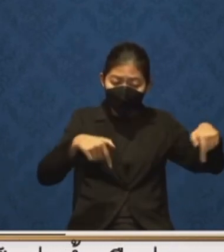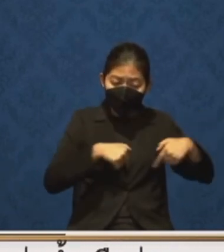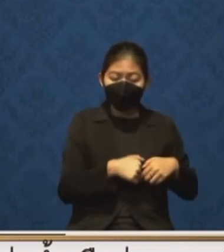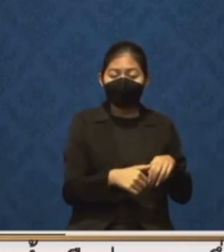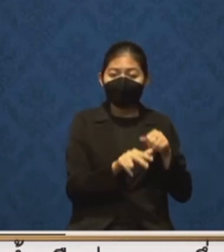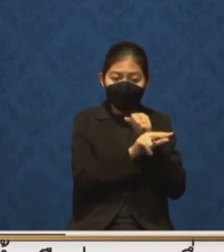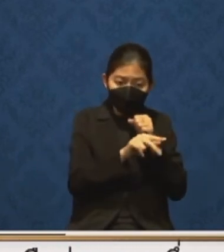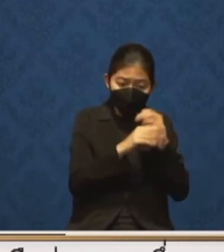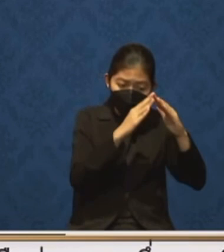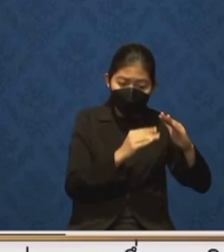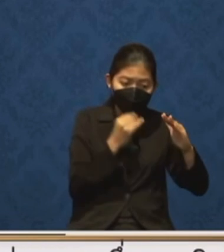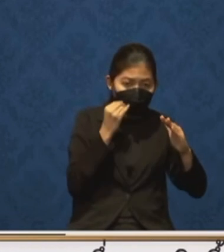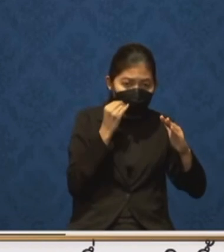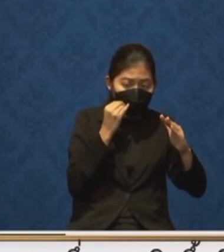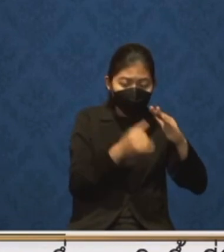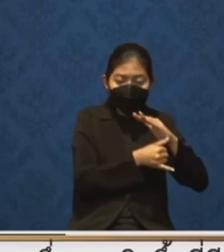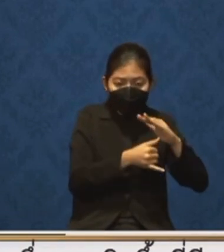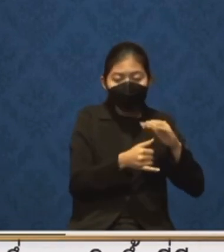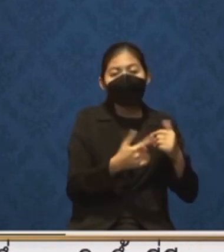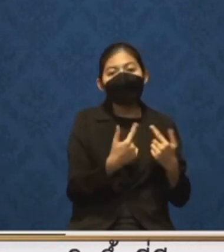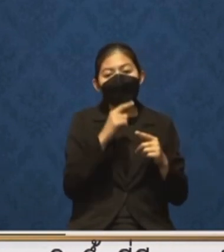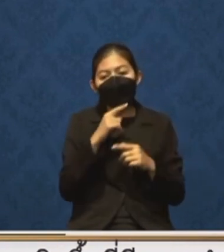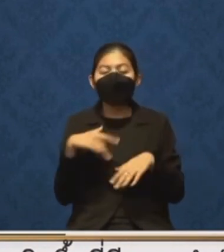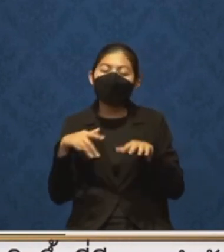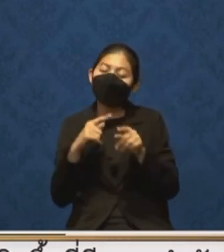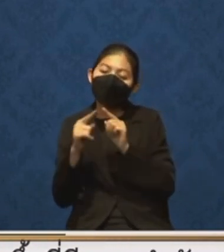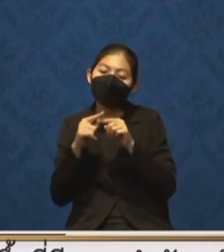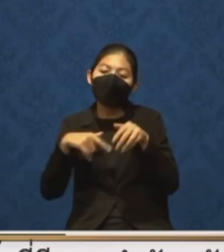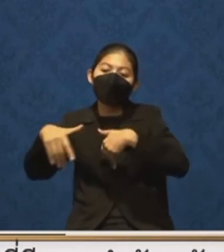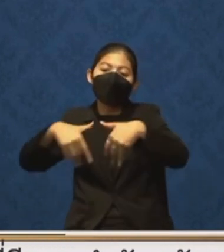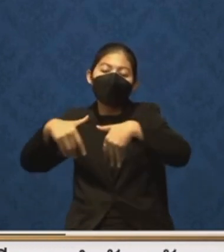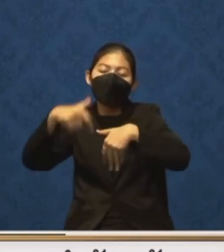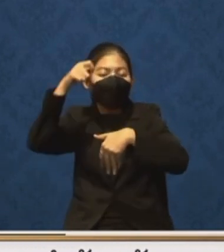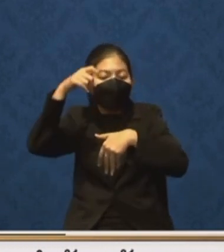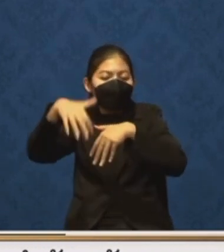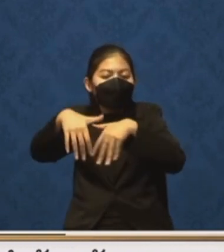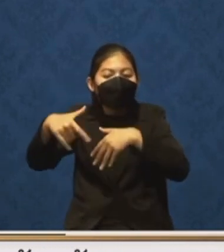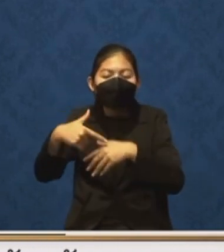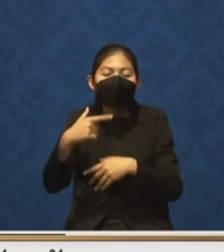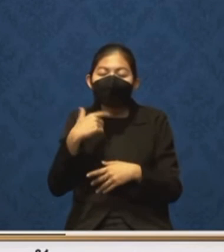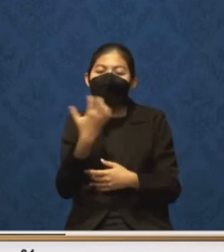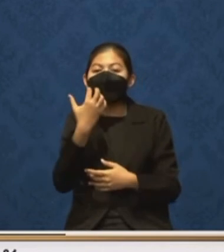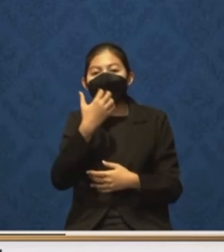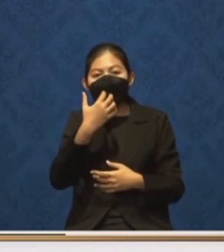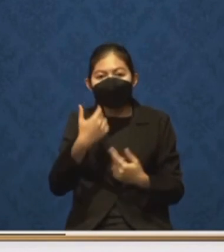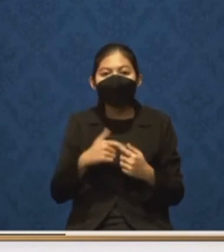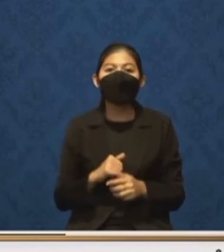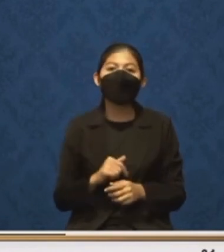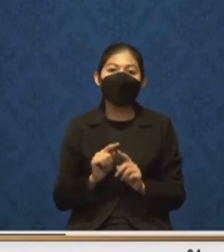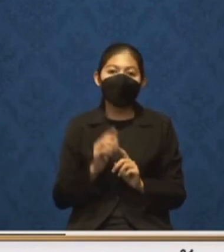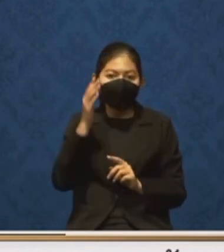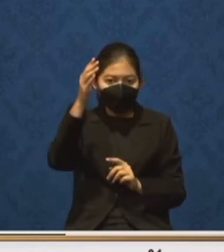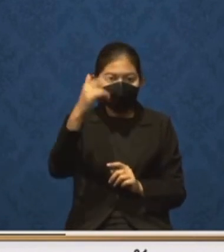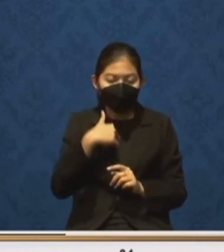ชาวบ้านแล้วก็อัจัมีการพูดติดตลกบ้างแต่ว่า ในอนาคต Fulllingคจะต้อง